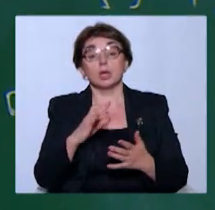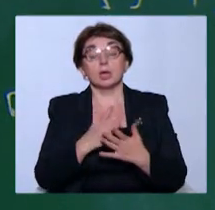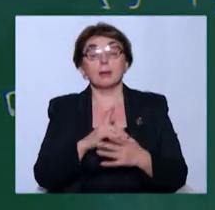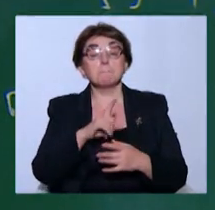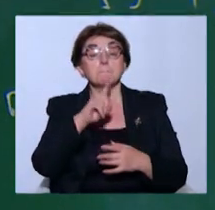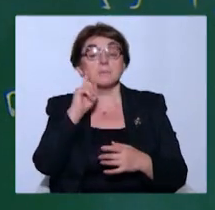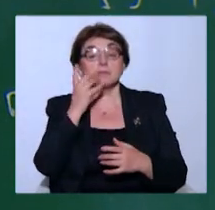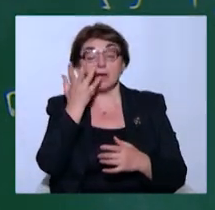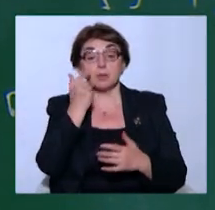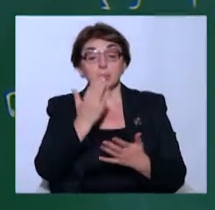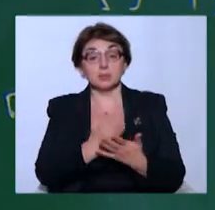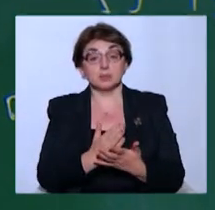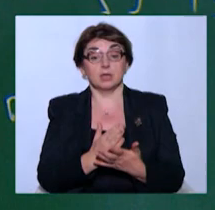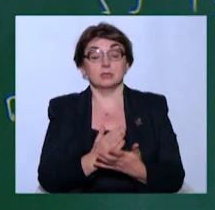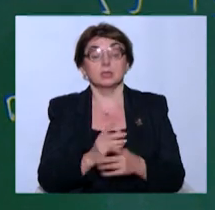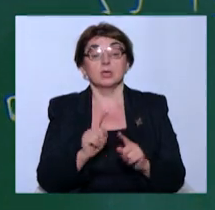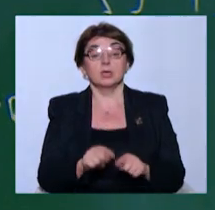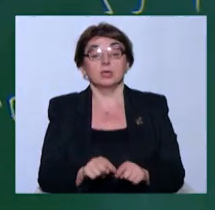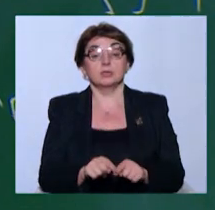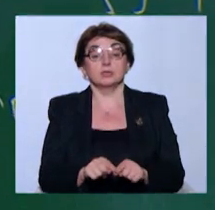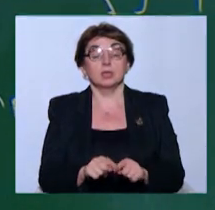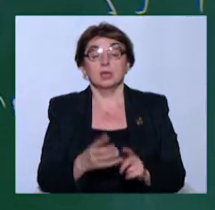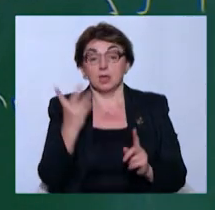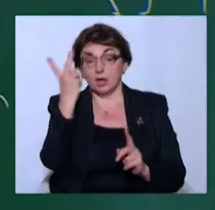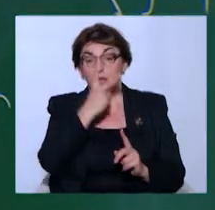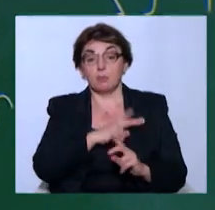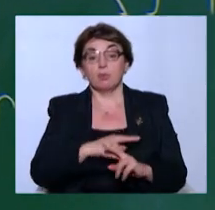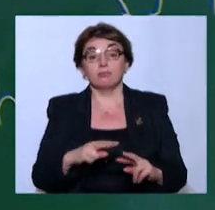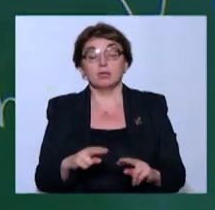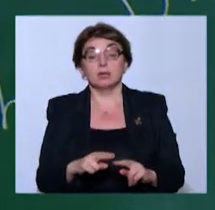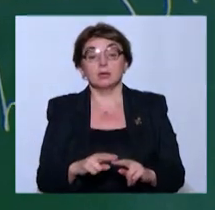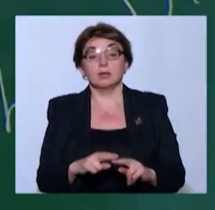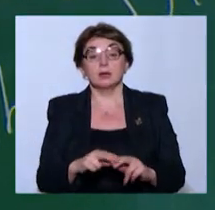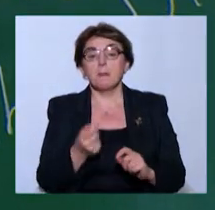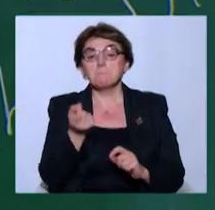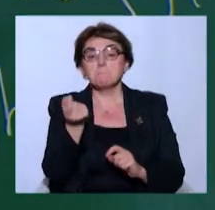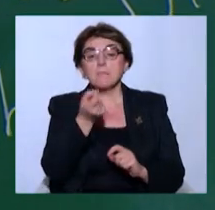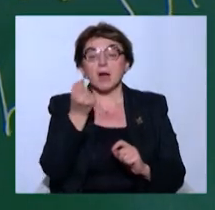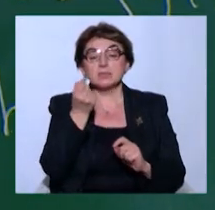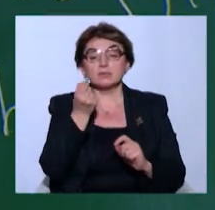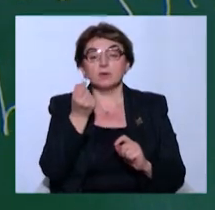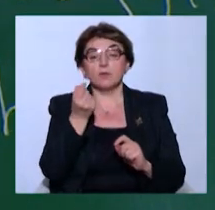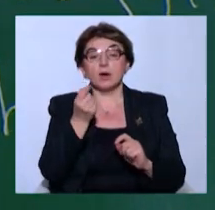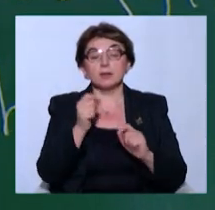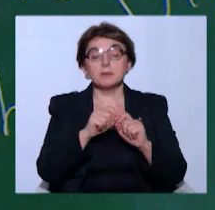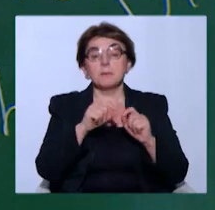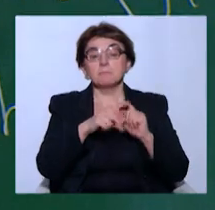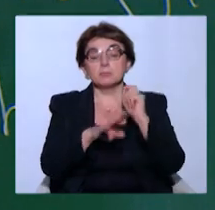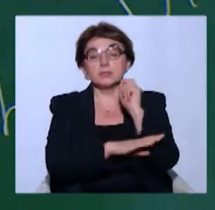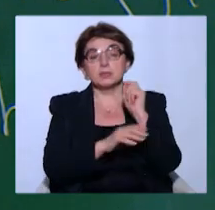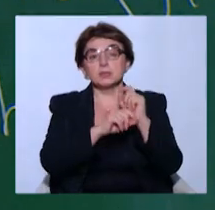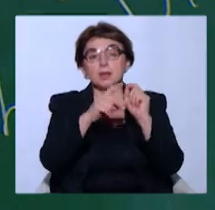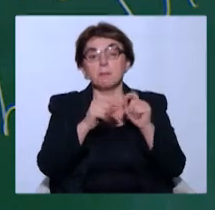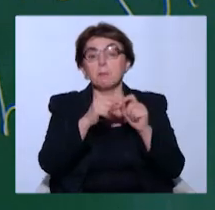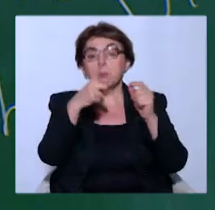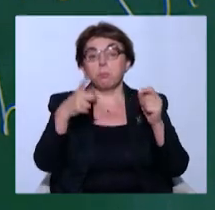მაგალითად, ობობა ემგვანება ხოლმე, იმიტირებს ხანდისხანდ ჭიანჭველას, რომელიც ფოთლებს